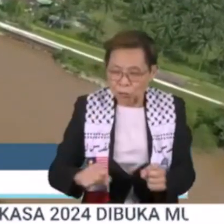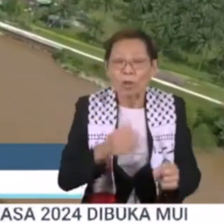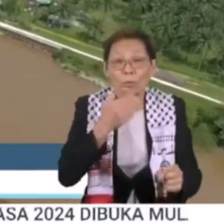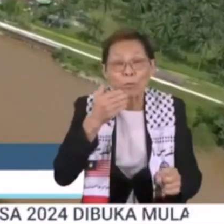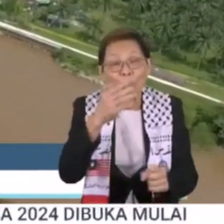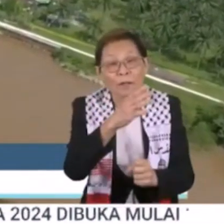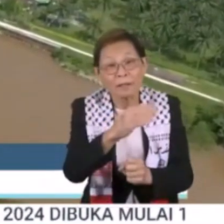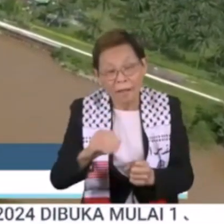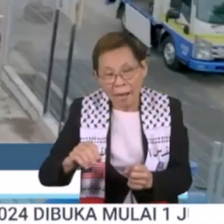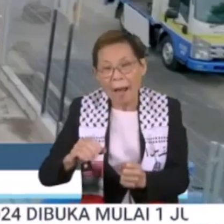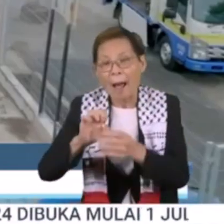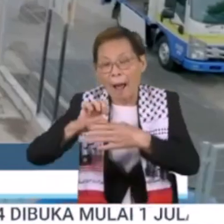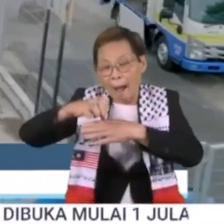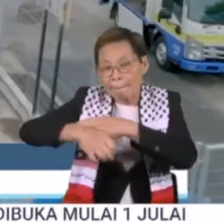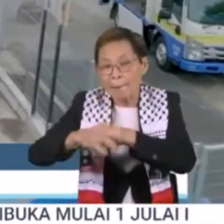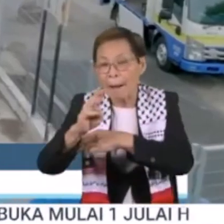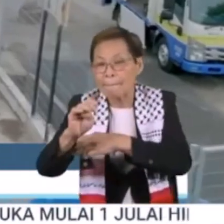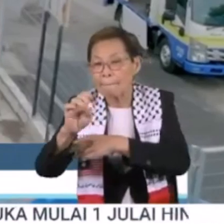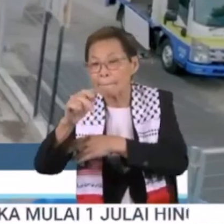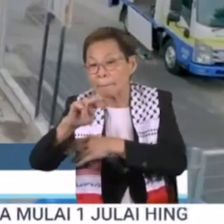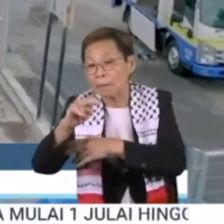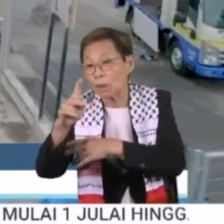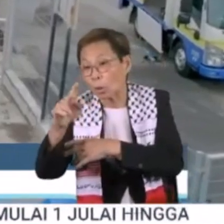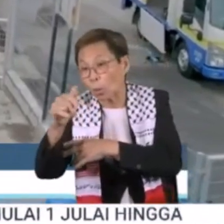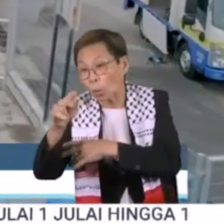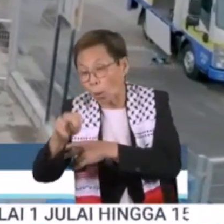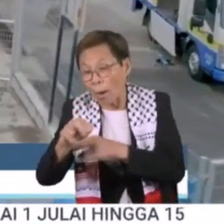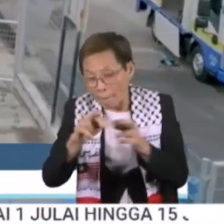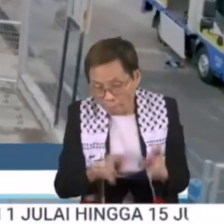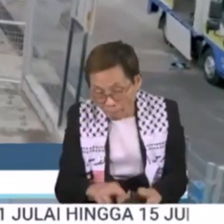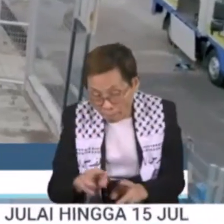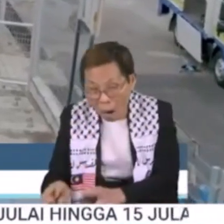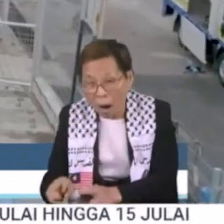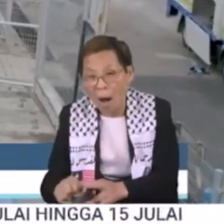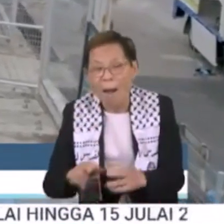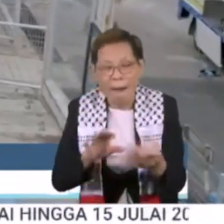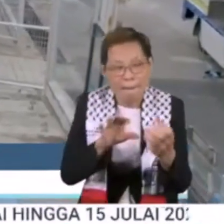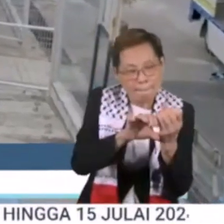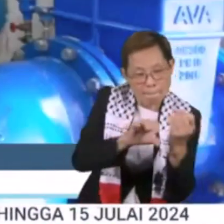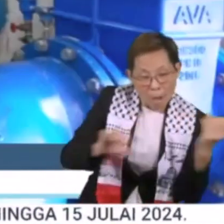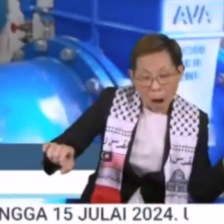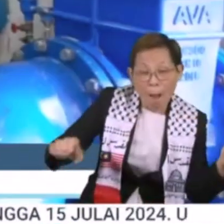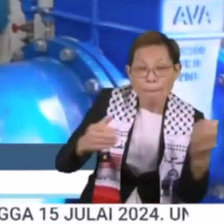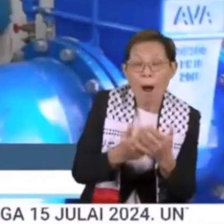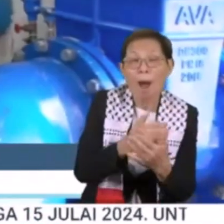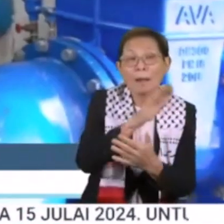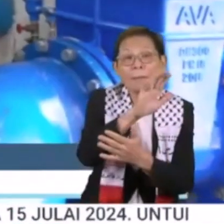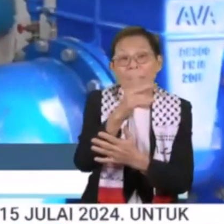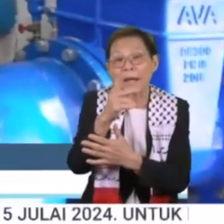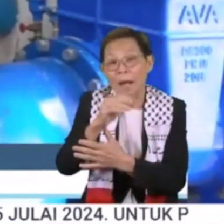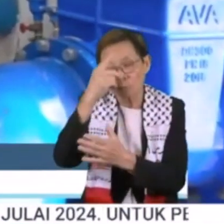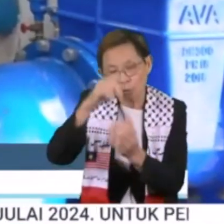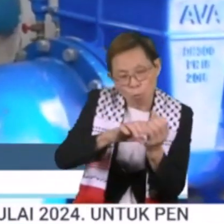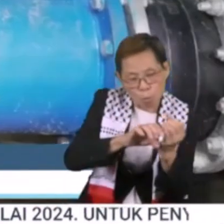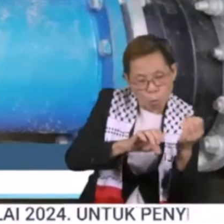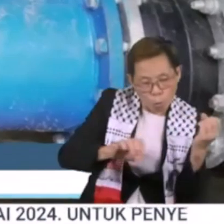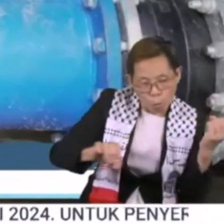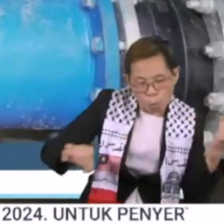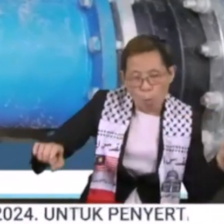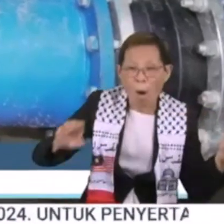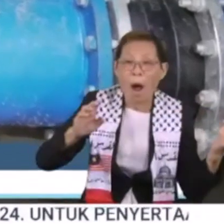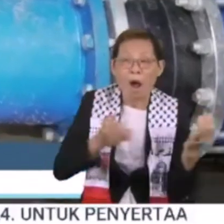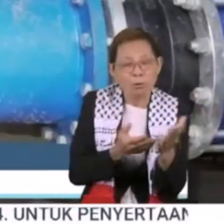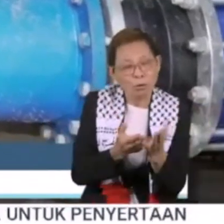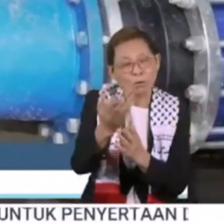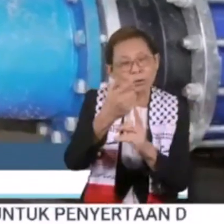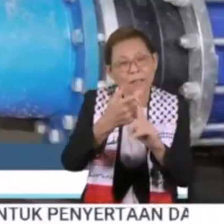dan Empangan Mengkuang. Turut dirancang pemasangan paip baru sepanjang 5 km untuk menyalurkan air secara